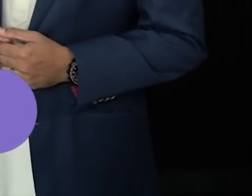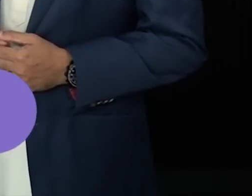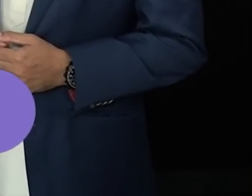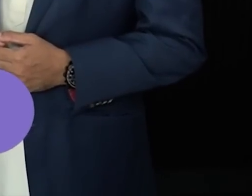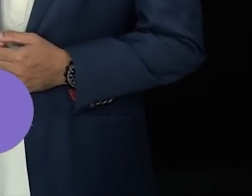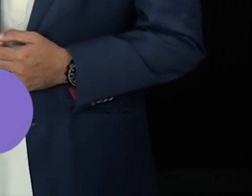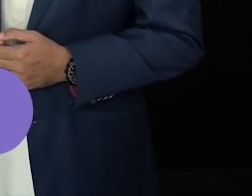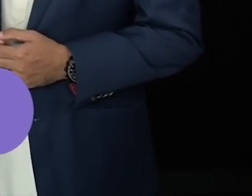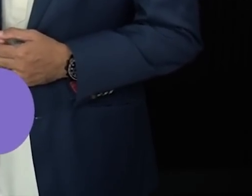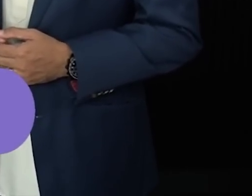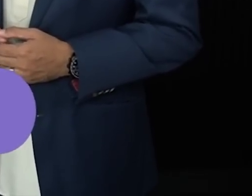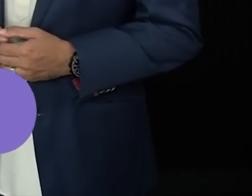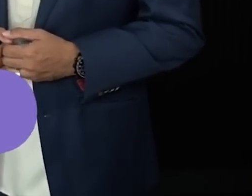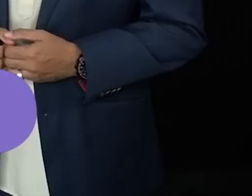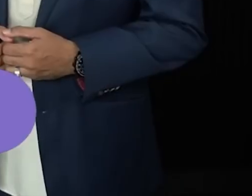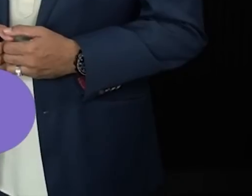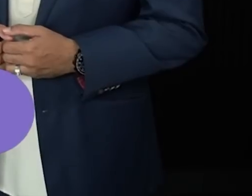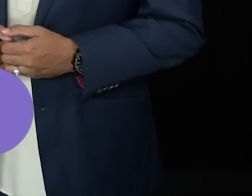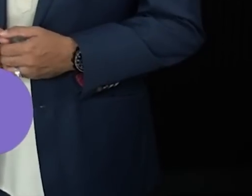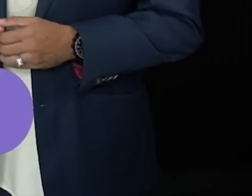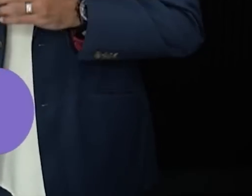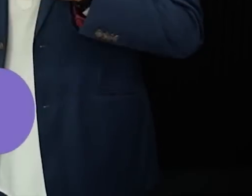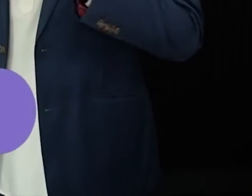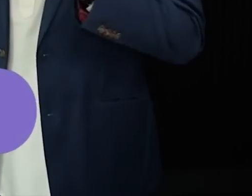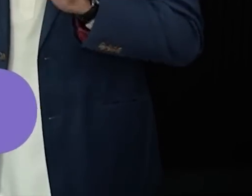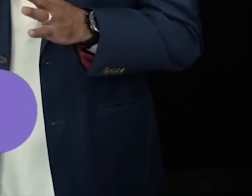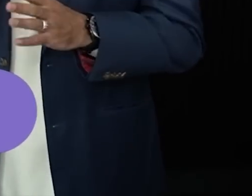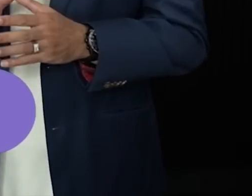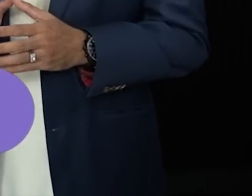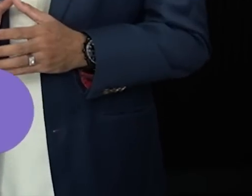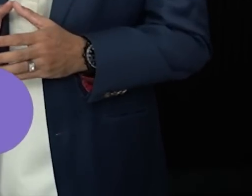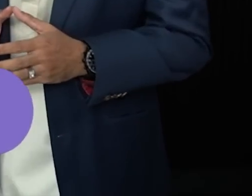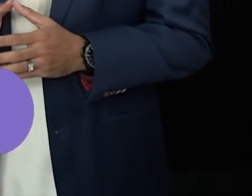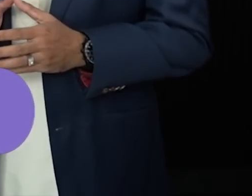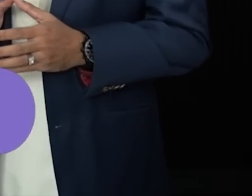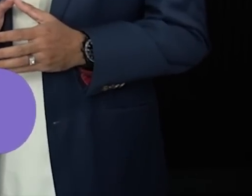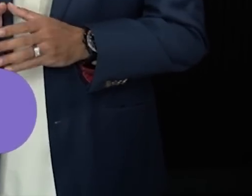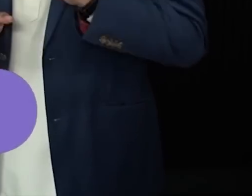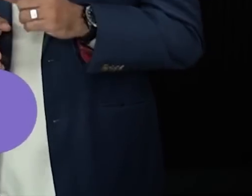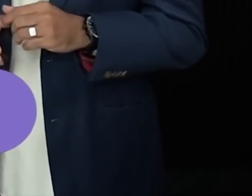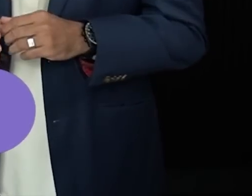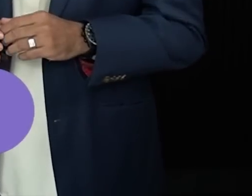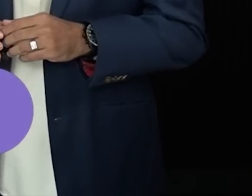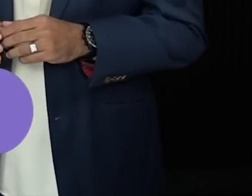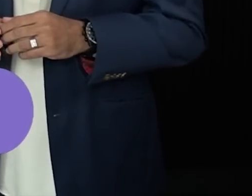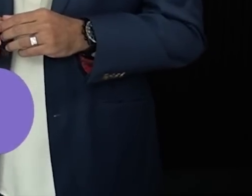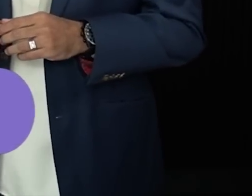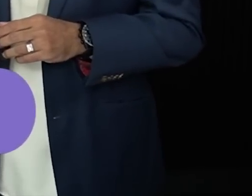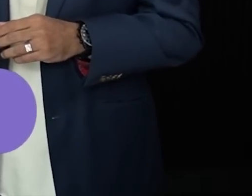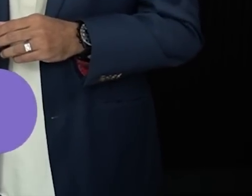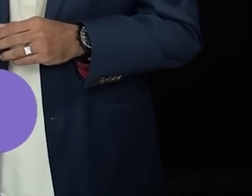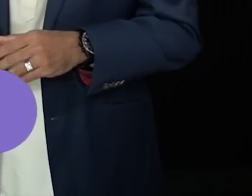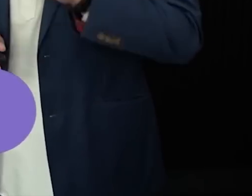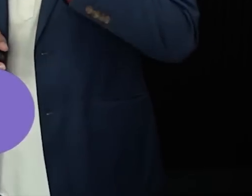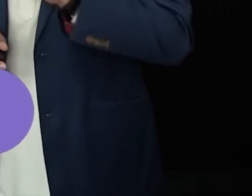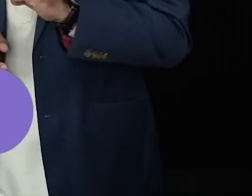Hayati isi kandungan Al-Quran dalam My Quran Time setiap hari jam 12:30 hari di TV9 dan